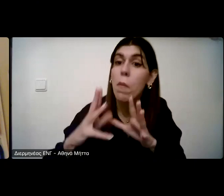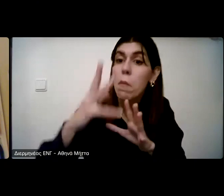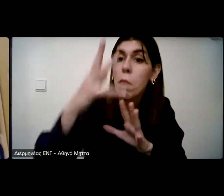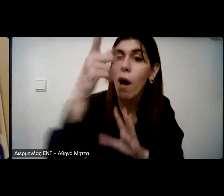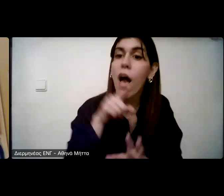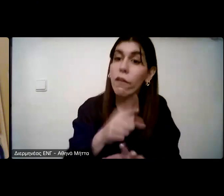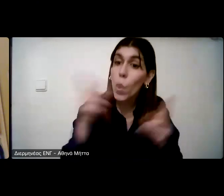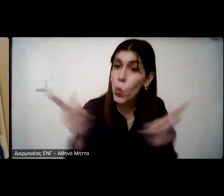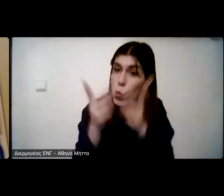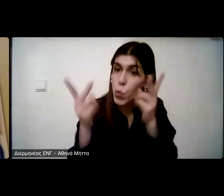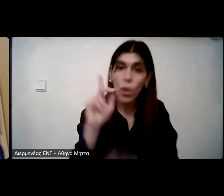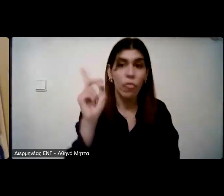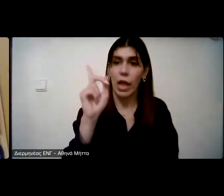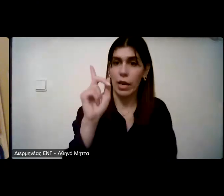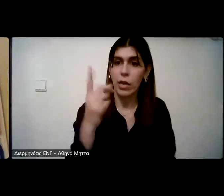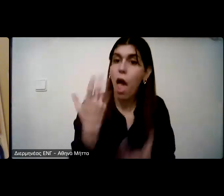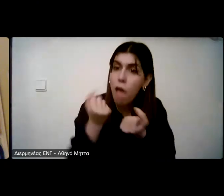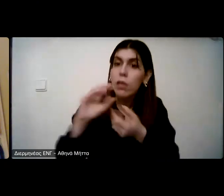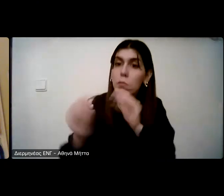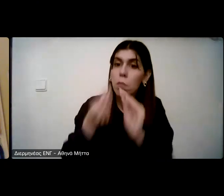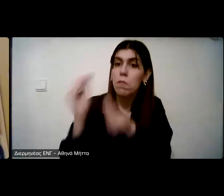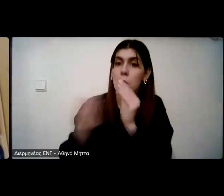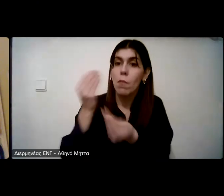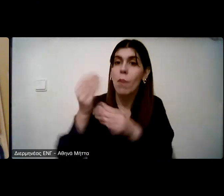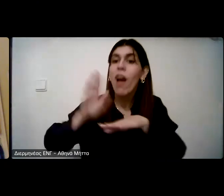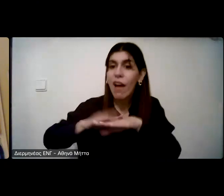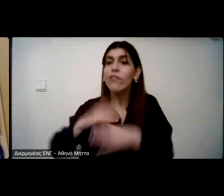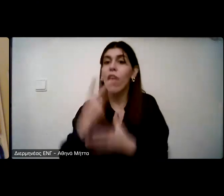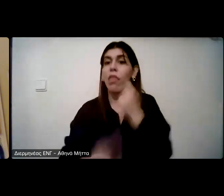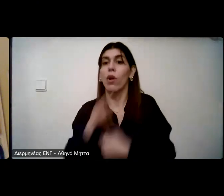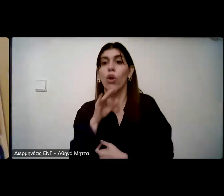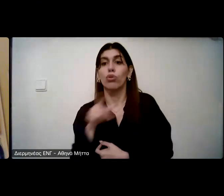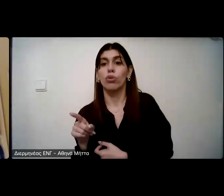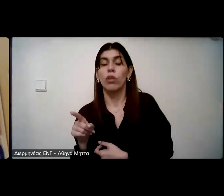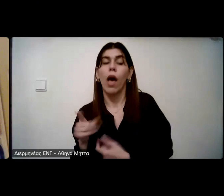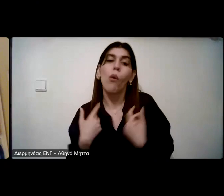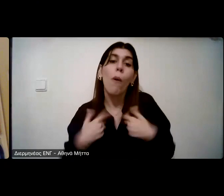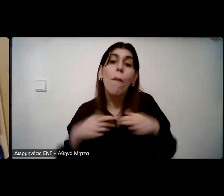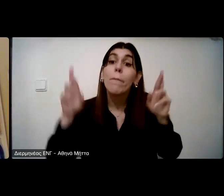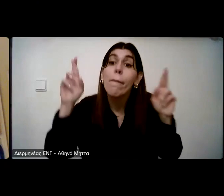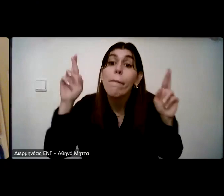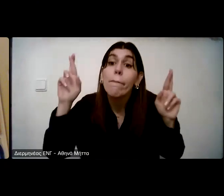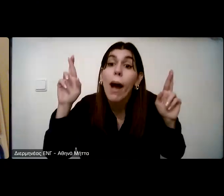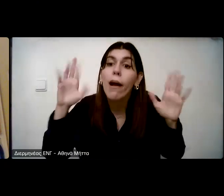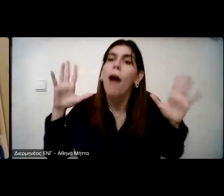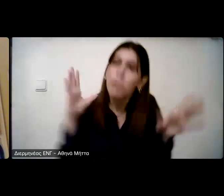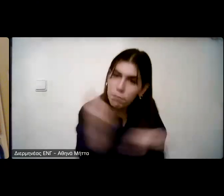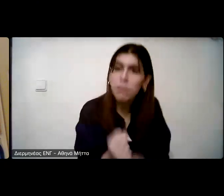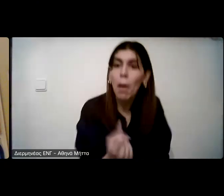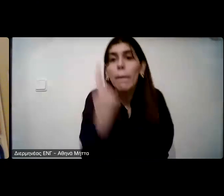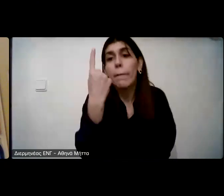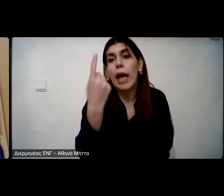αυτό. Άρα, μακάρι να βρίσκουμε διόντως, αλλά το να βρεθεί μία μοναδική